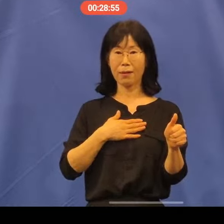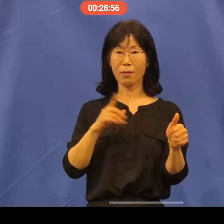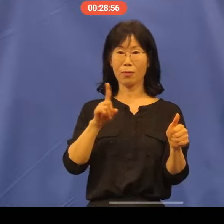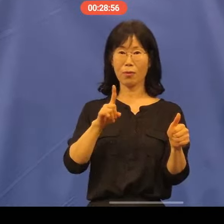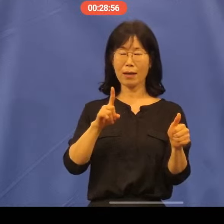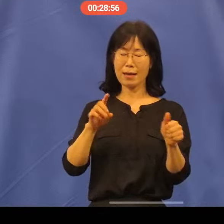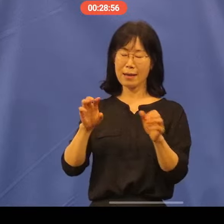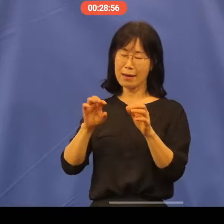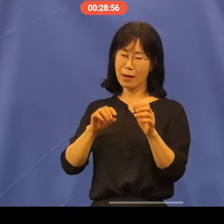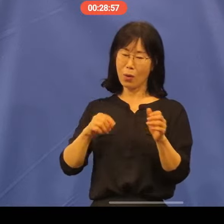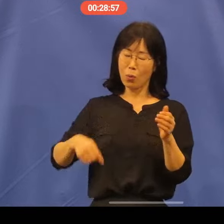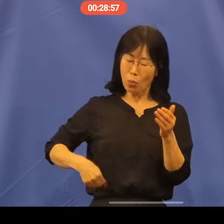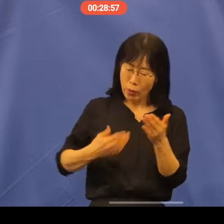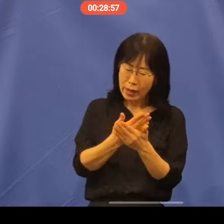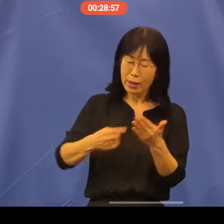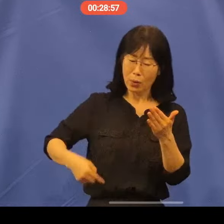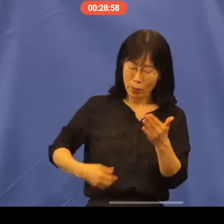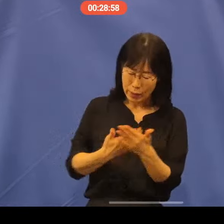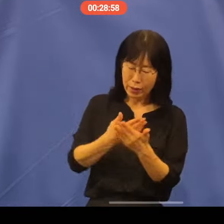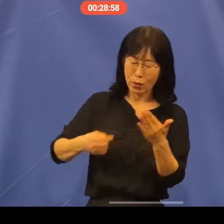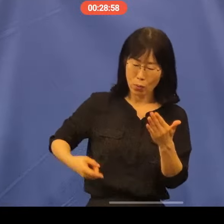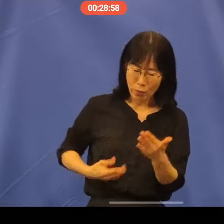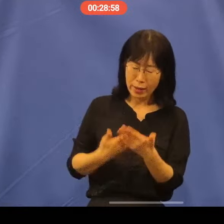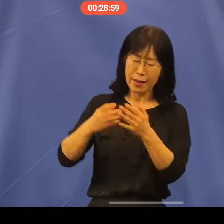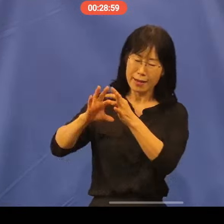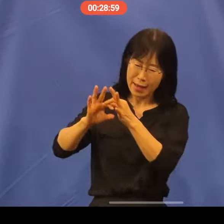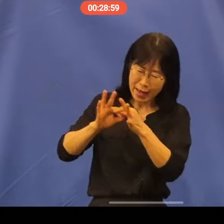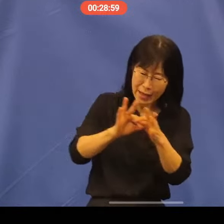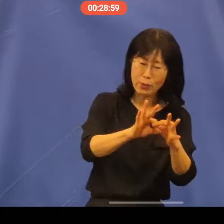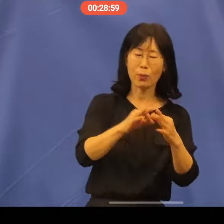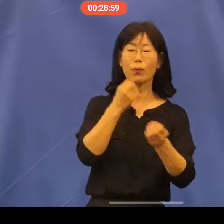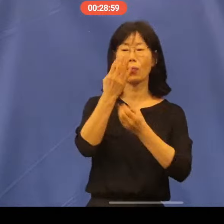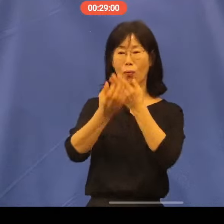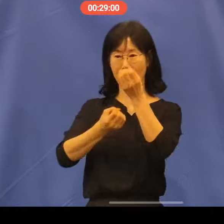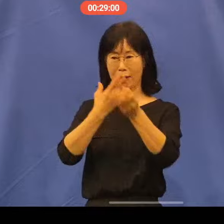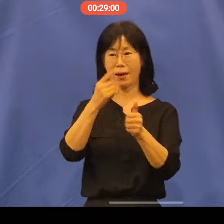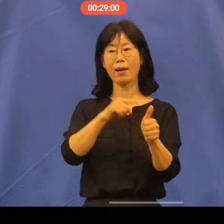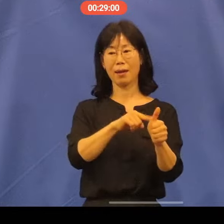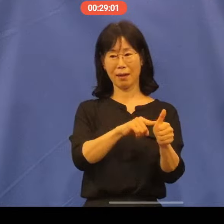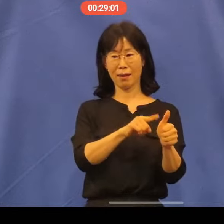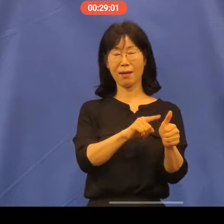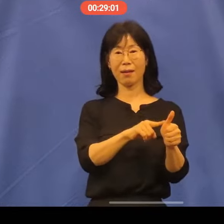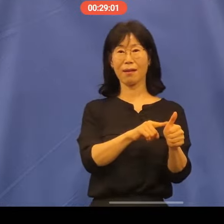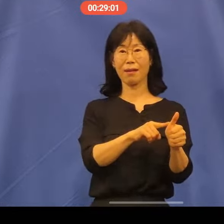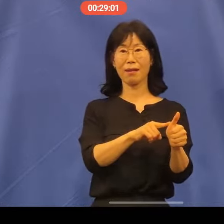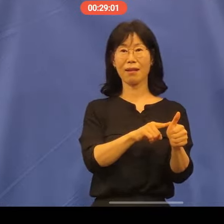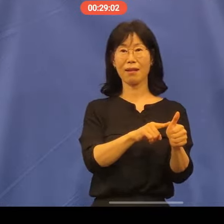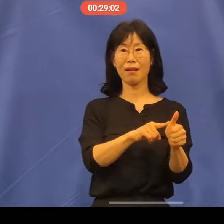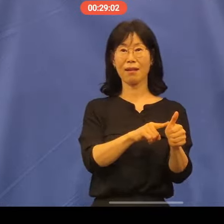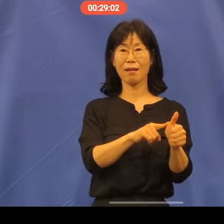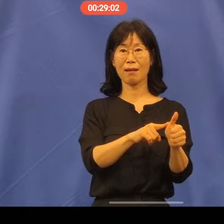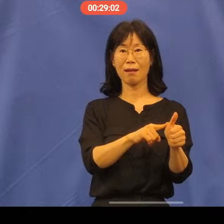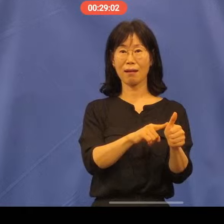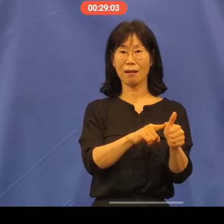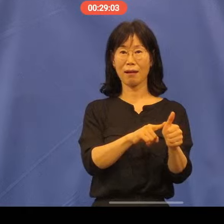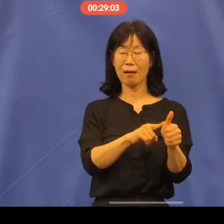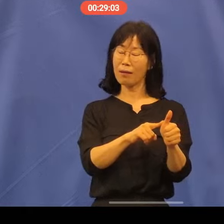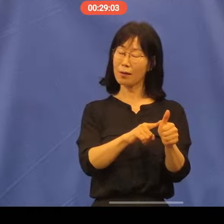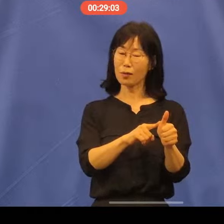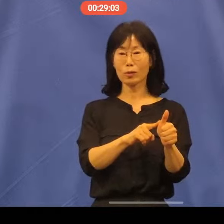끝없는 회개의 상태에서 살았다, 이렇게 고백을 해요. 끝없는 회개의 상태. 야, 독특한